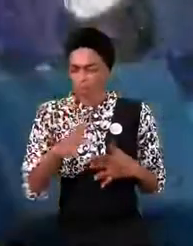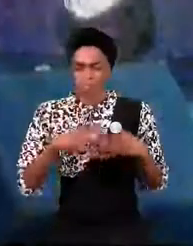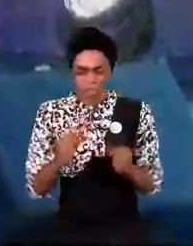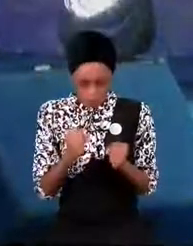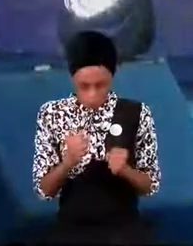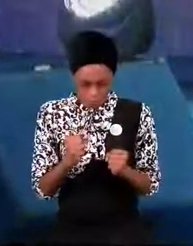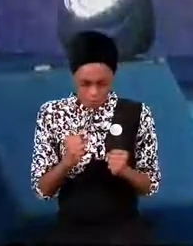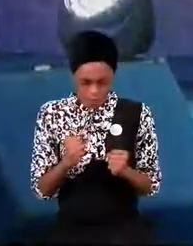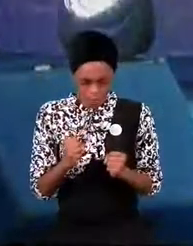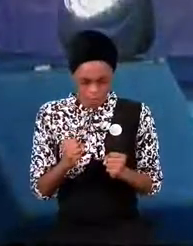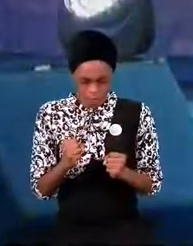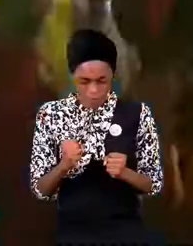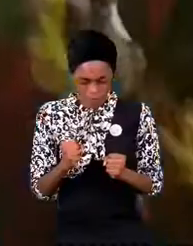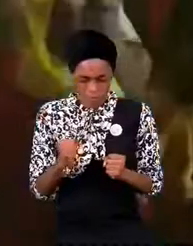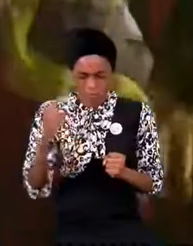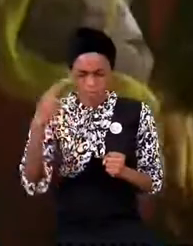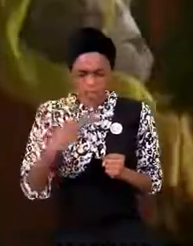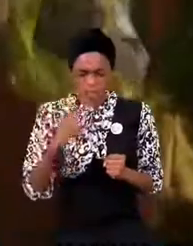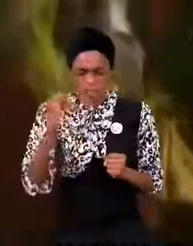VIH/SIDA, sois guéri.